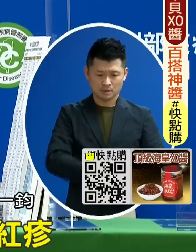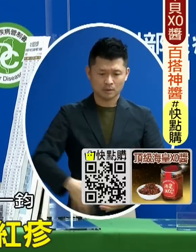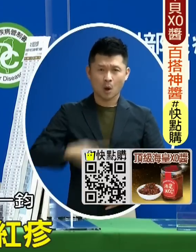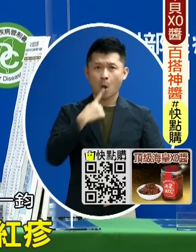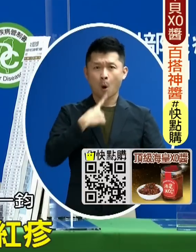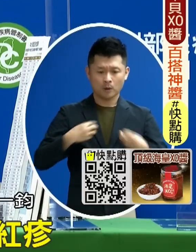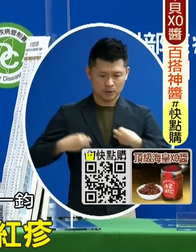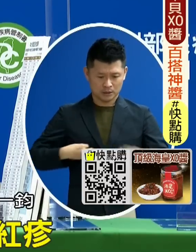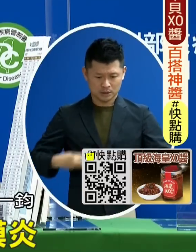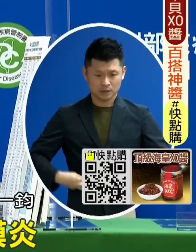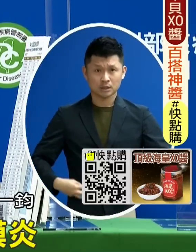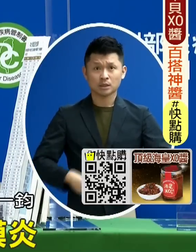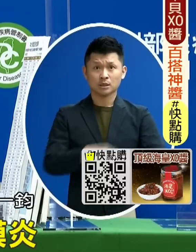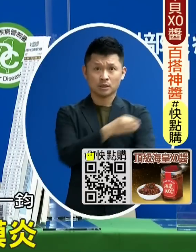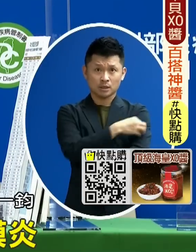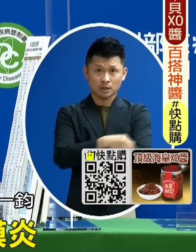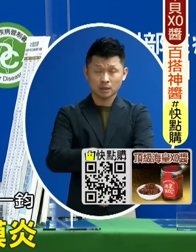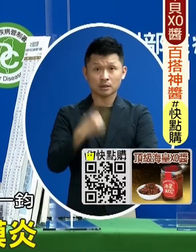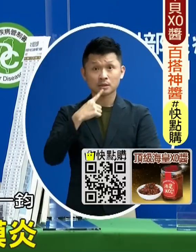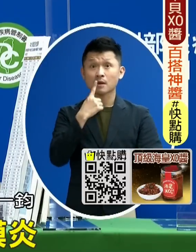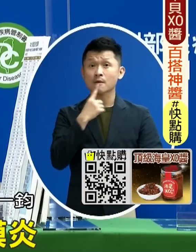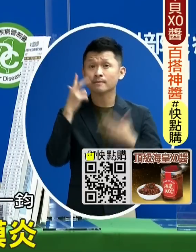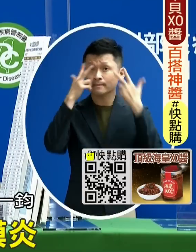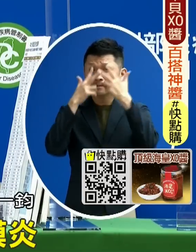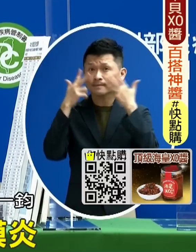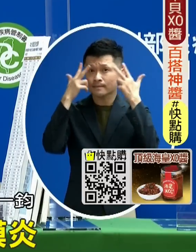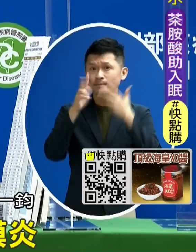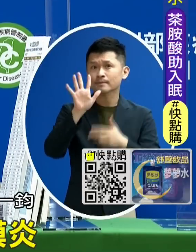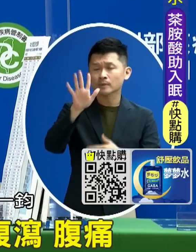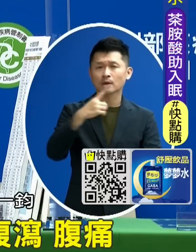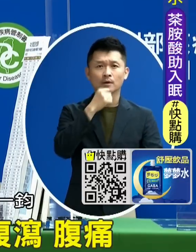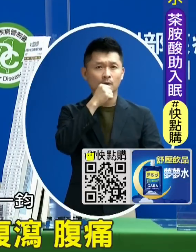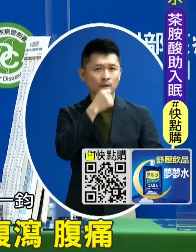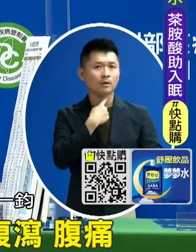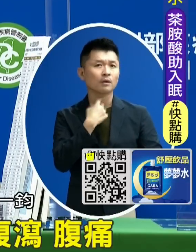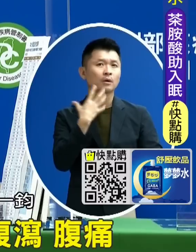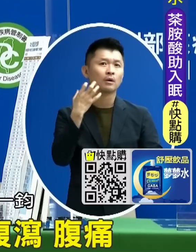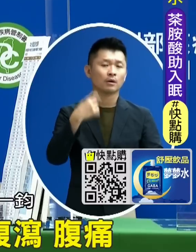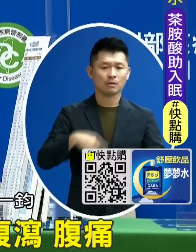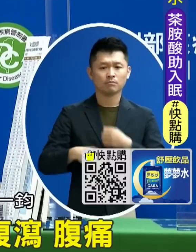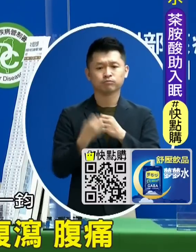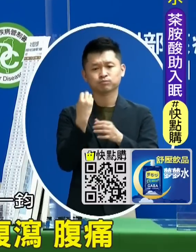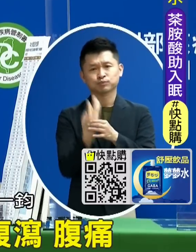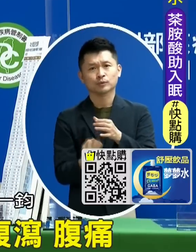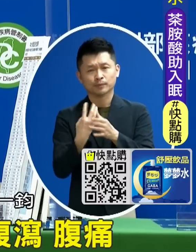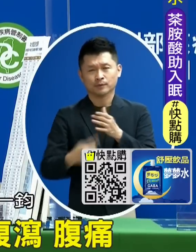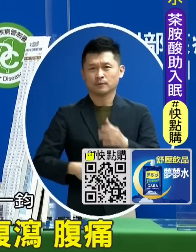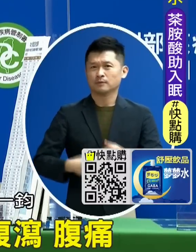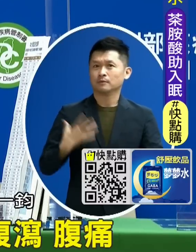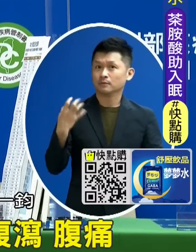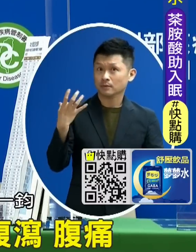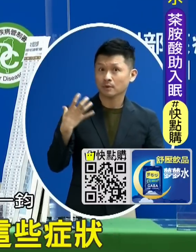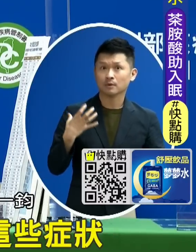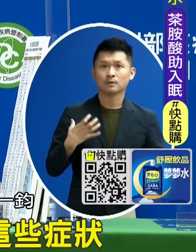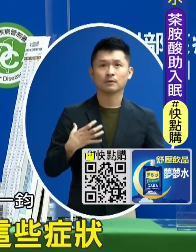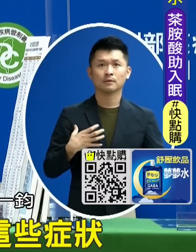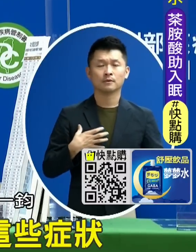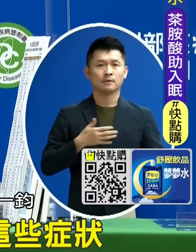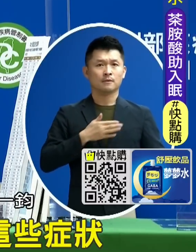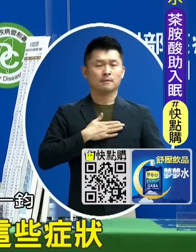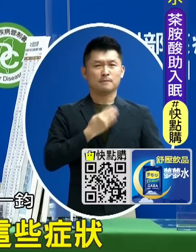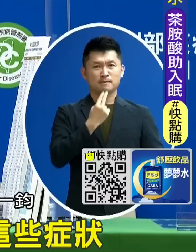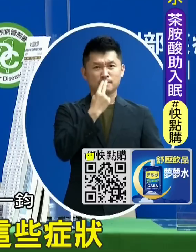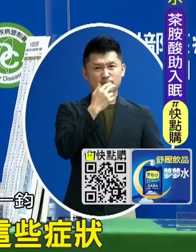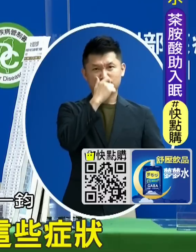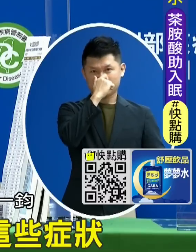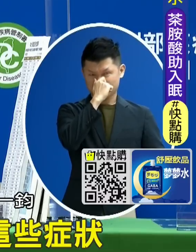身的红疹以及这个双眼的结膜炎，另外有咳嗽、喉咙痛、腹泻、腹痛还有胸闷跟